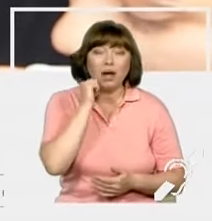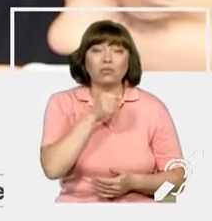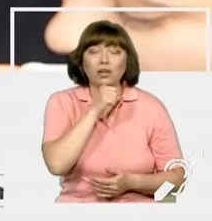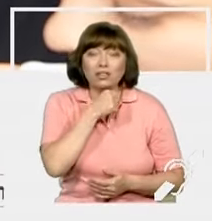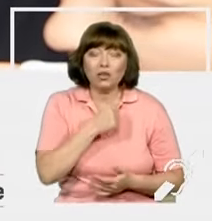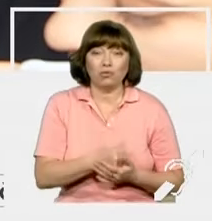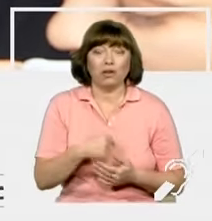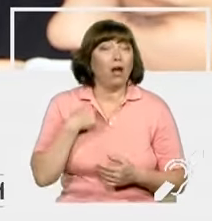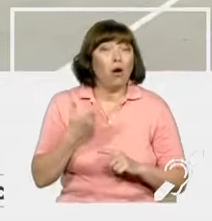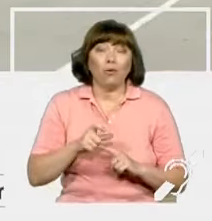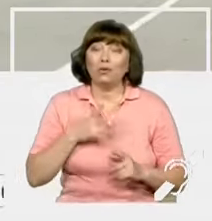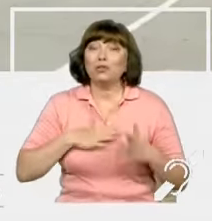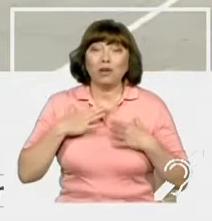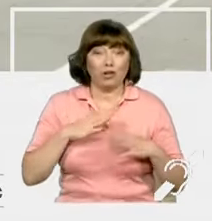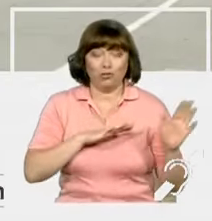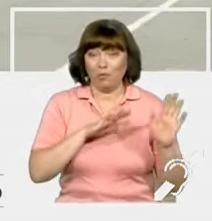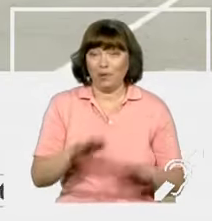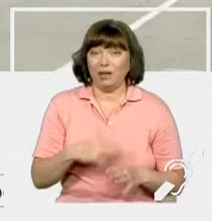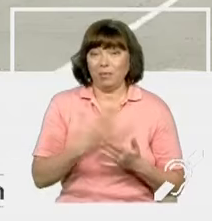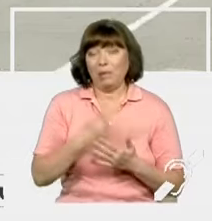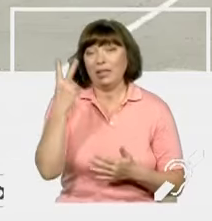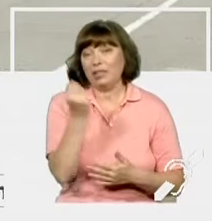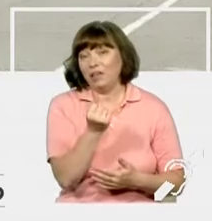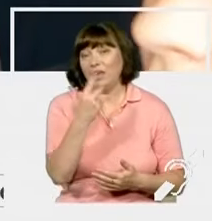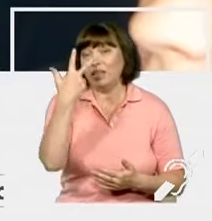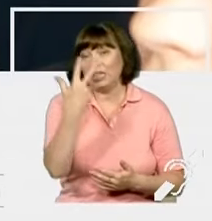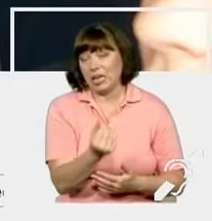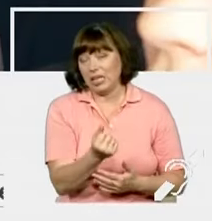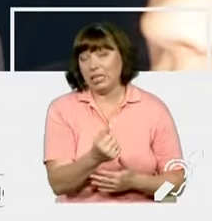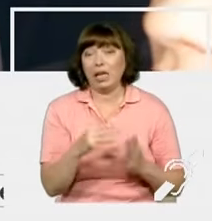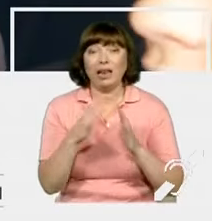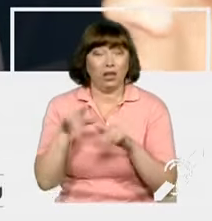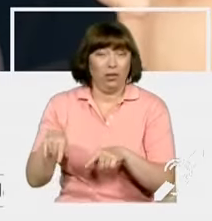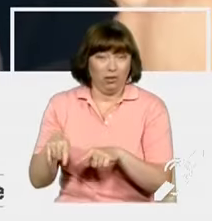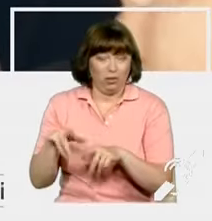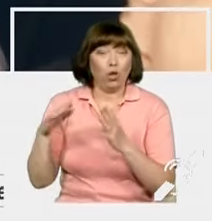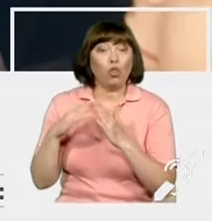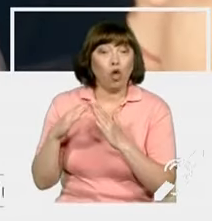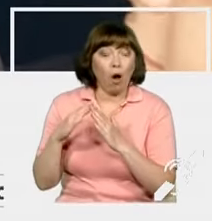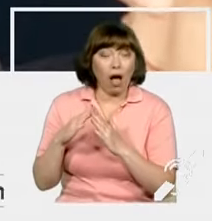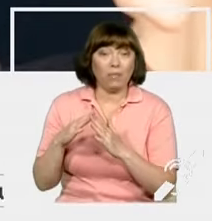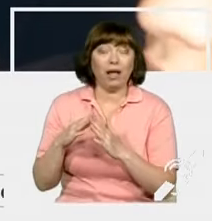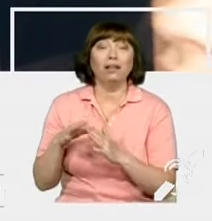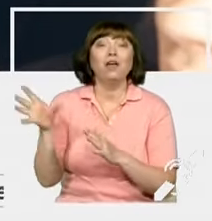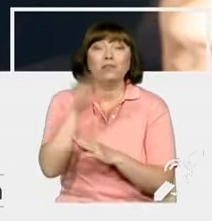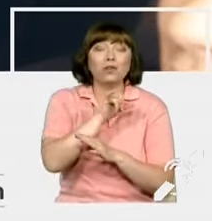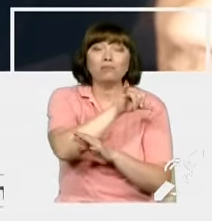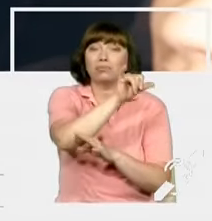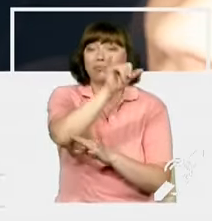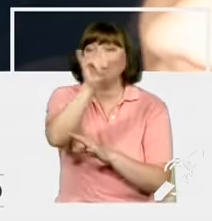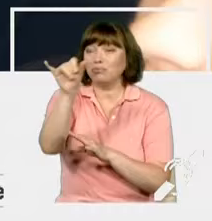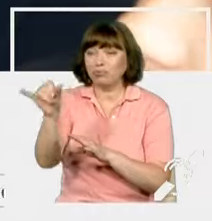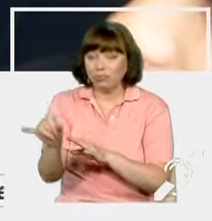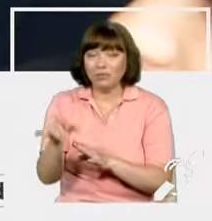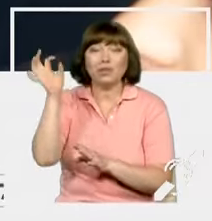foarte fericiți că am venit în Moldova. Cred că 2-3 săptămâni stăm acasă, apoi vizităm toată Moldova. Să